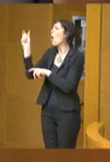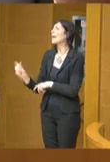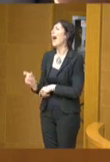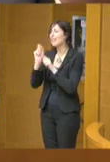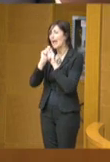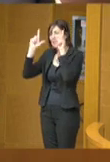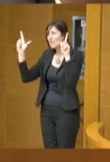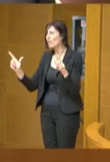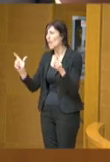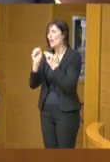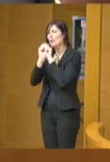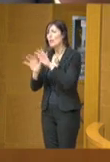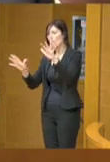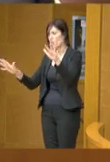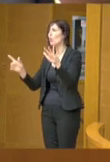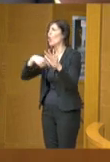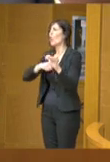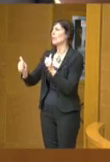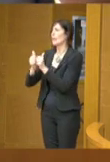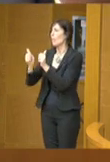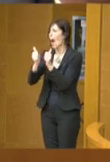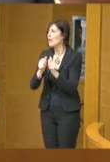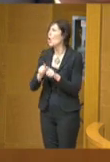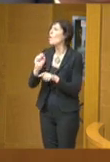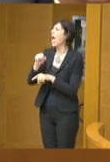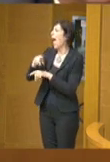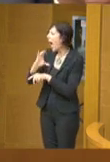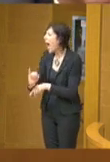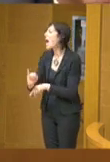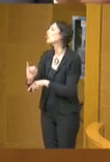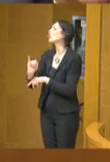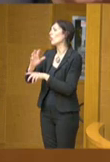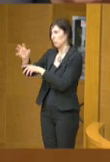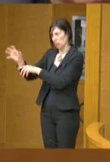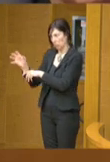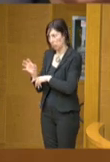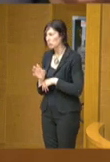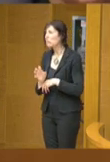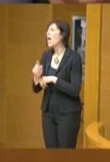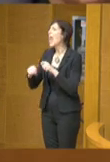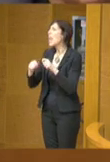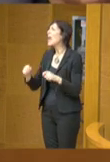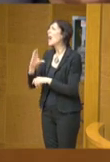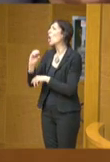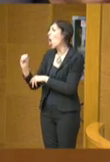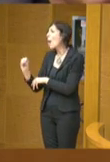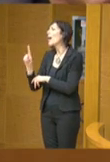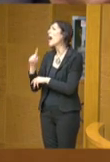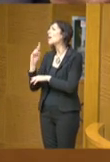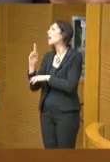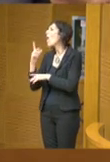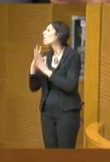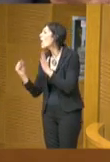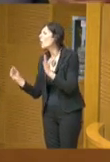diffuso nei nostri partner come l'ANCI, Fronoceo, Fiaso, INAIL, MIUR, Lega Coop, Regione Emilia Romagna ed altri